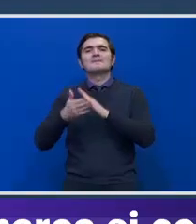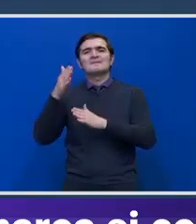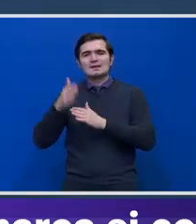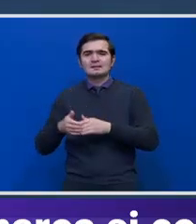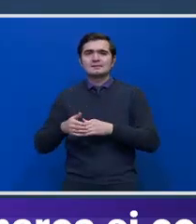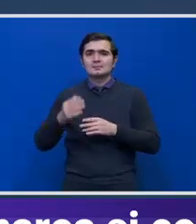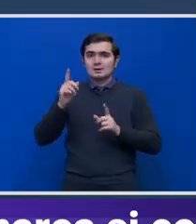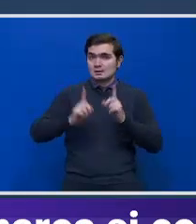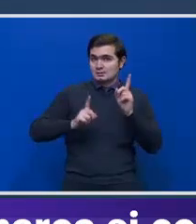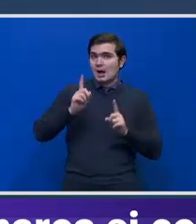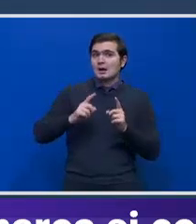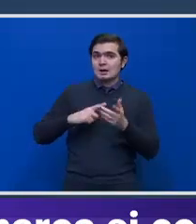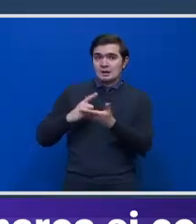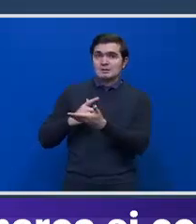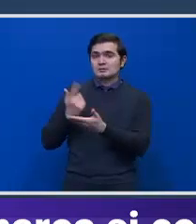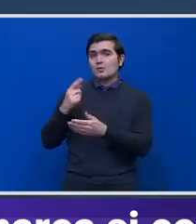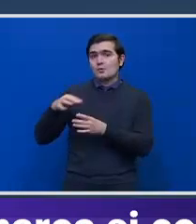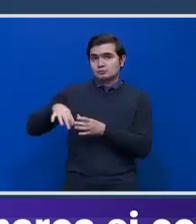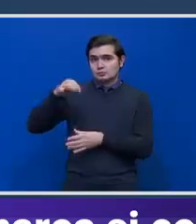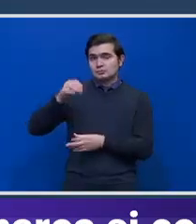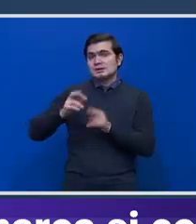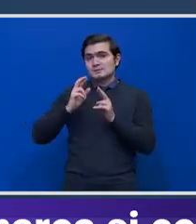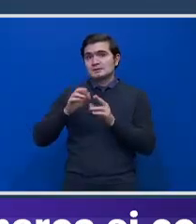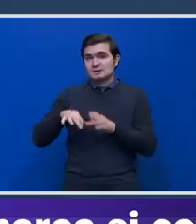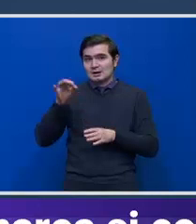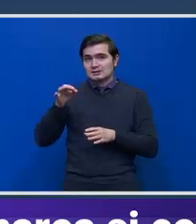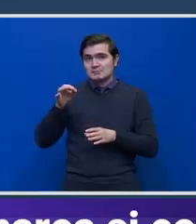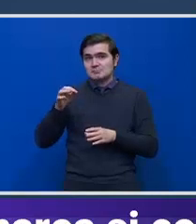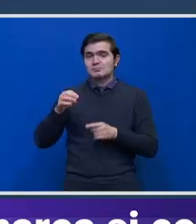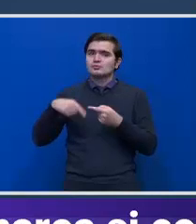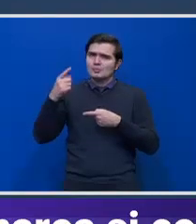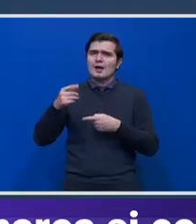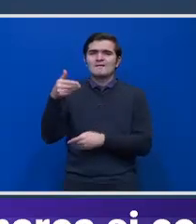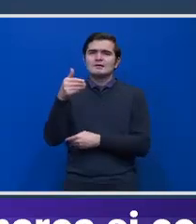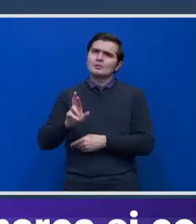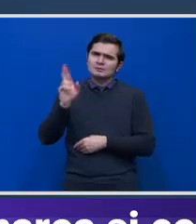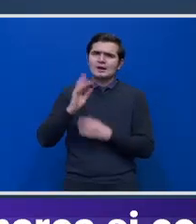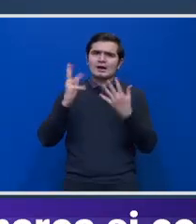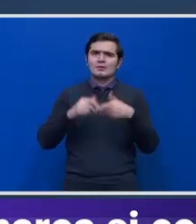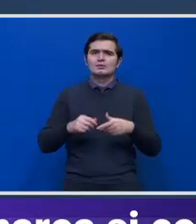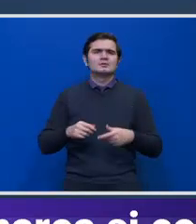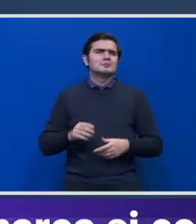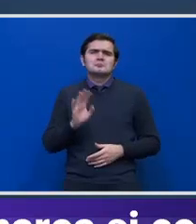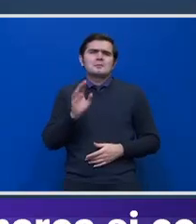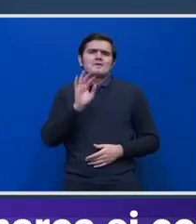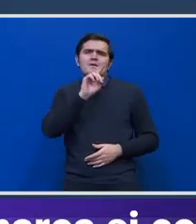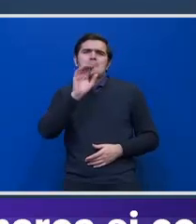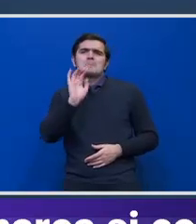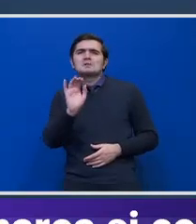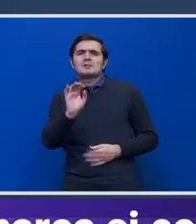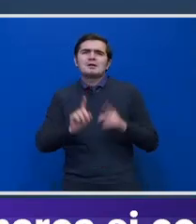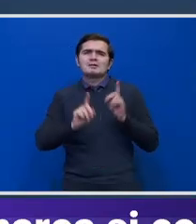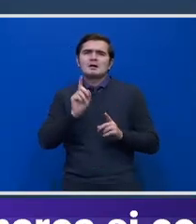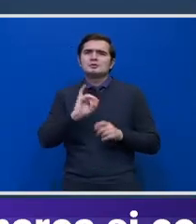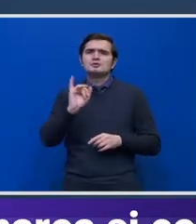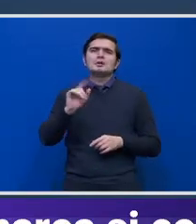dacă este o soluție care să... Și eu sper să găsim soluția, vom recalcula, furnizorii vor recalcula pentru toată lumea. Nu, de principiu, vă întrebam doar așa, dacă sunt cei